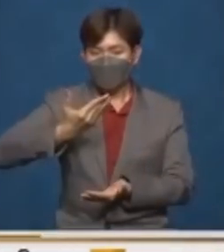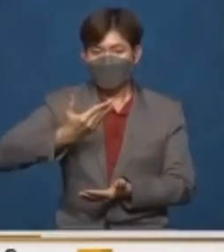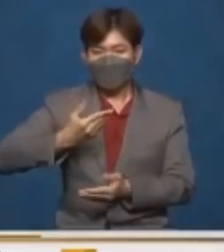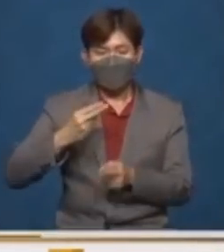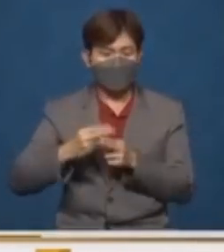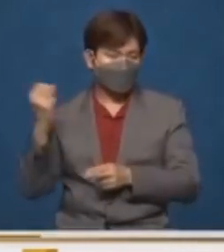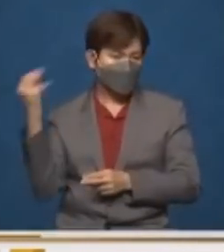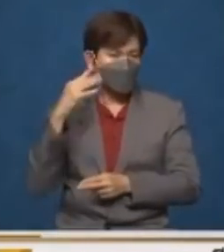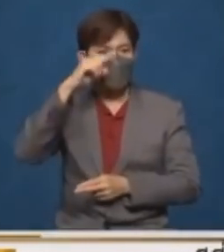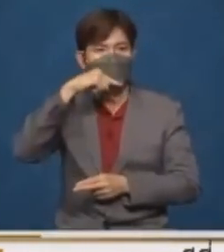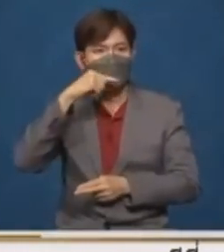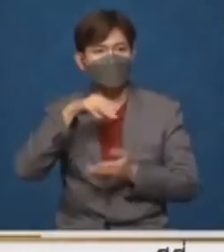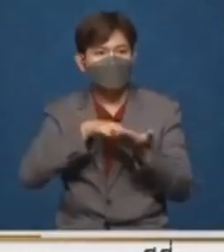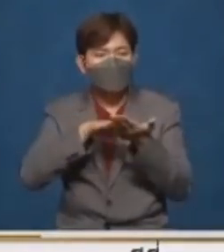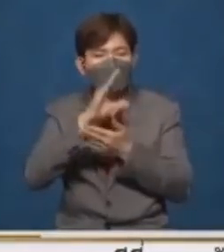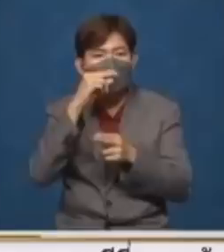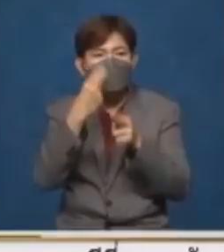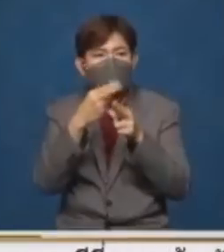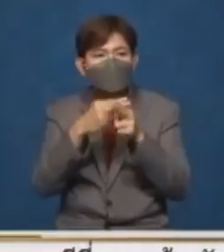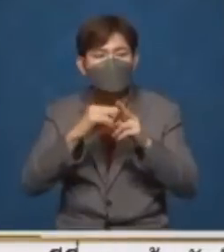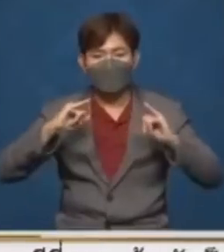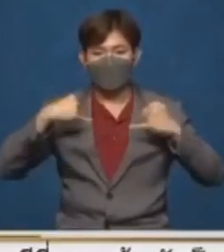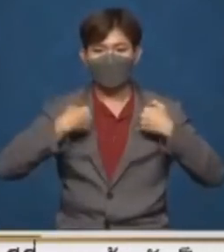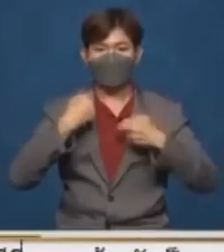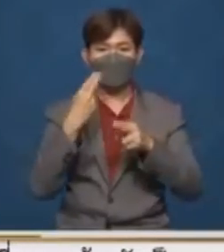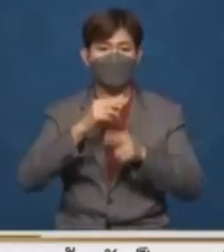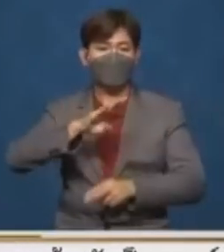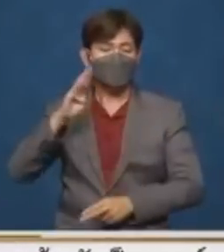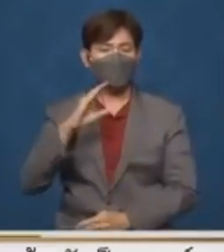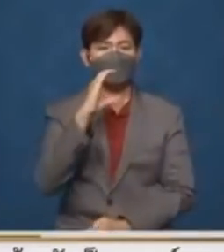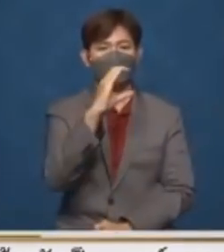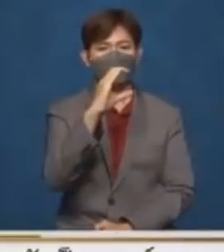ขออนุญาตเอ่ยเจ้าสัวซีพีนิดเดยวครัทรระานครับ